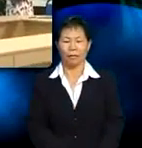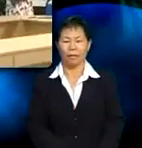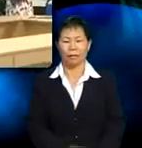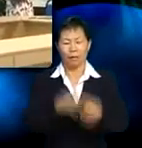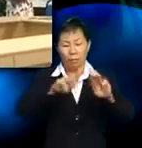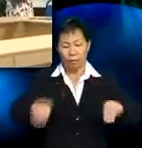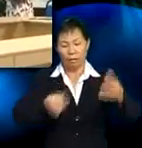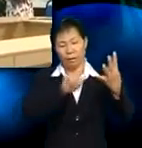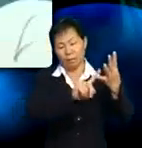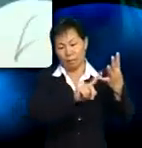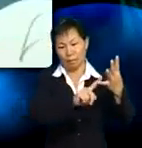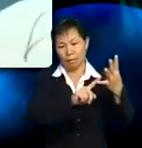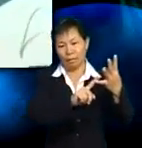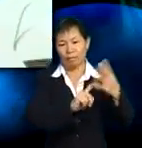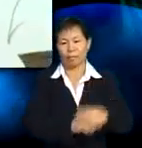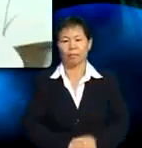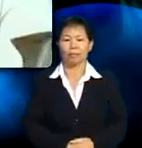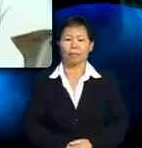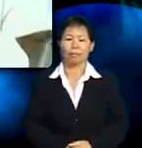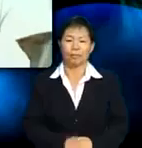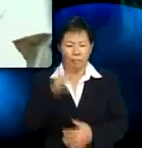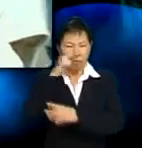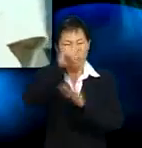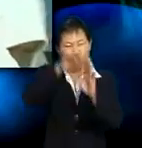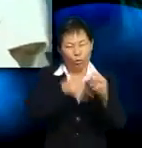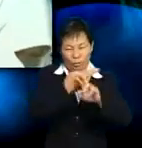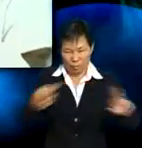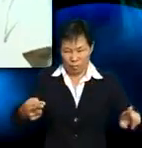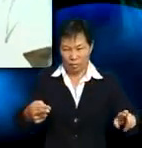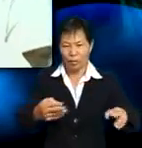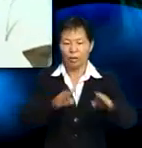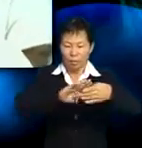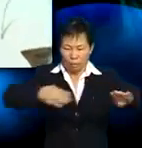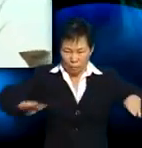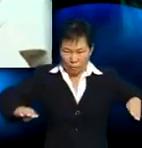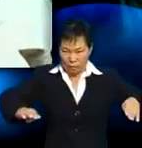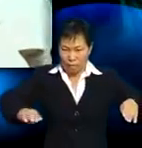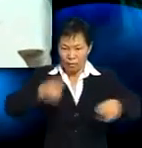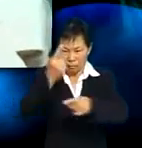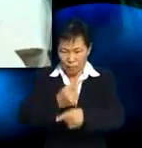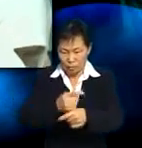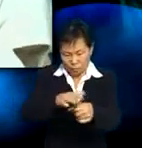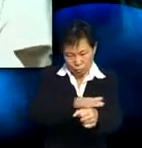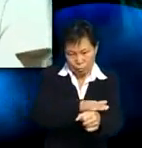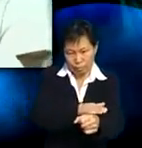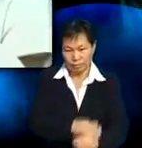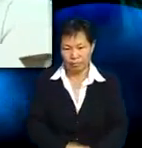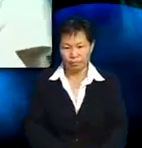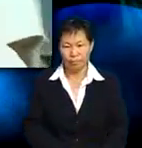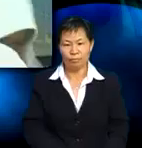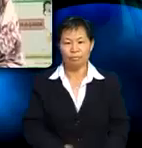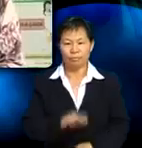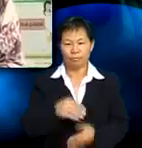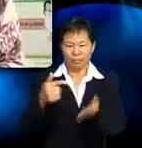terus dia belajar yang ke-4 yaitu Amirul Amirul nampaknya kurang bersedia walaupun masa yang diberikan sepatunya mencukupi